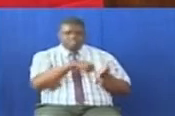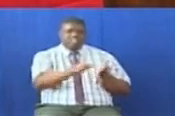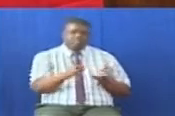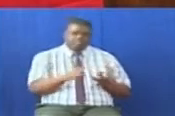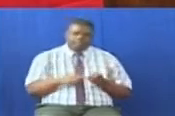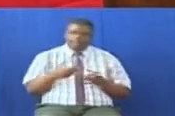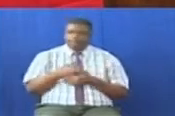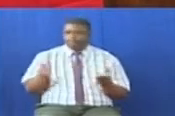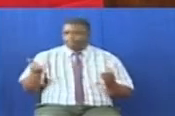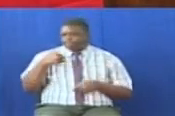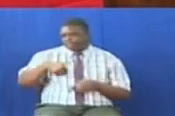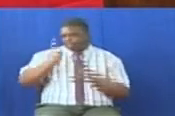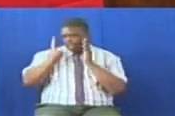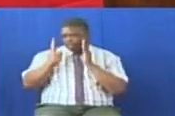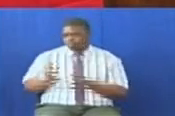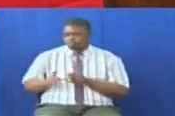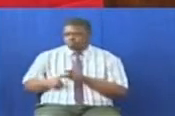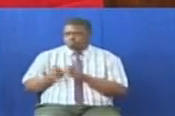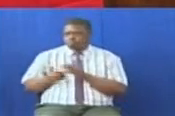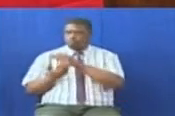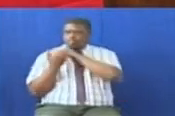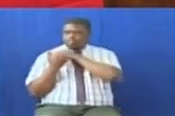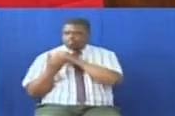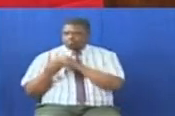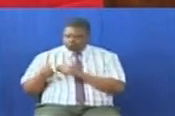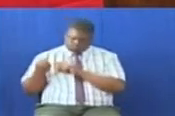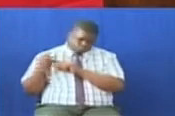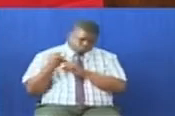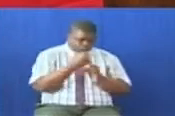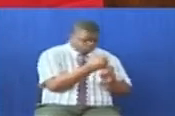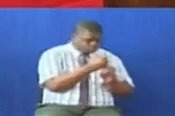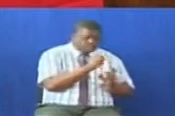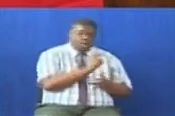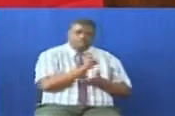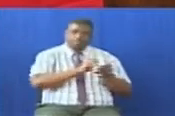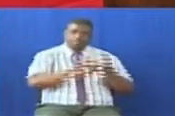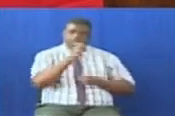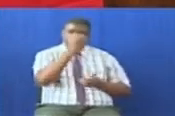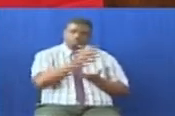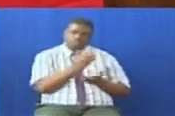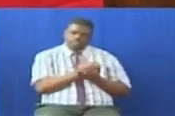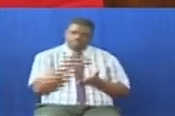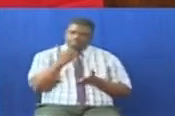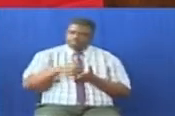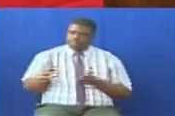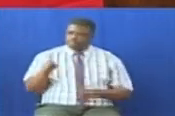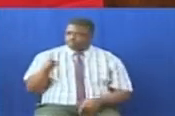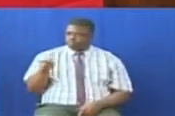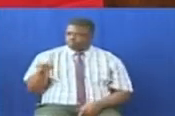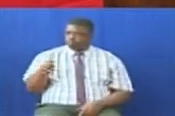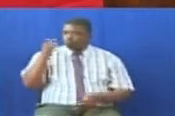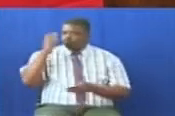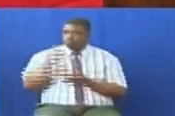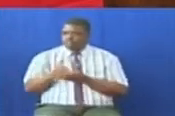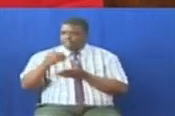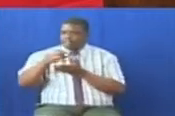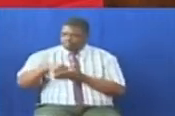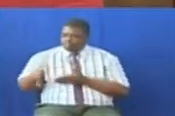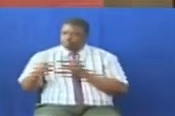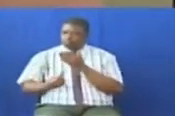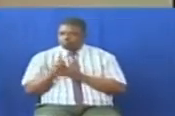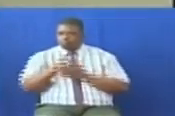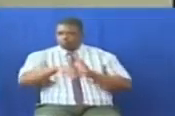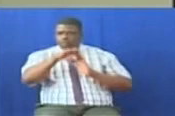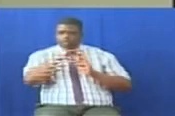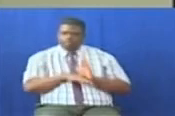basi serikali kuu iwe na wajibu wa kuzisukuma halmashauri kuhakikisha kwamba malipo haya kweli yanalipwa kwa mujibu wa utaratibu,